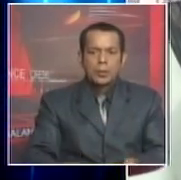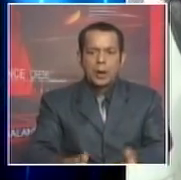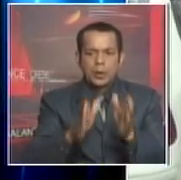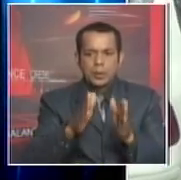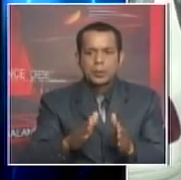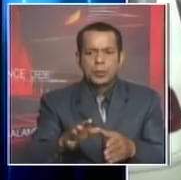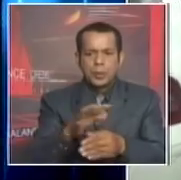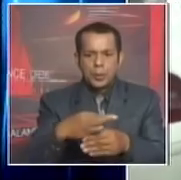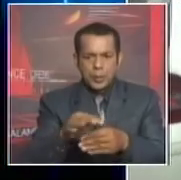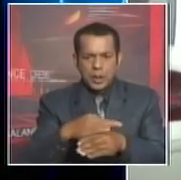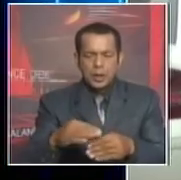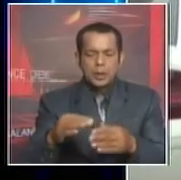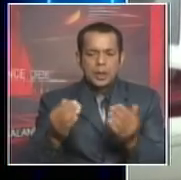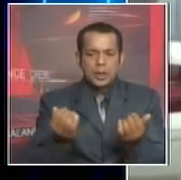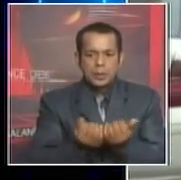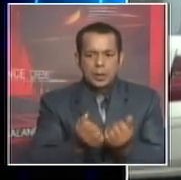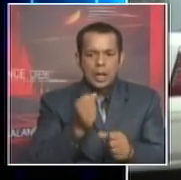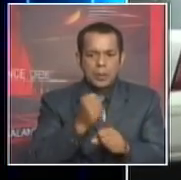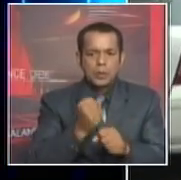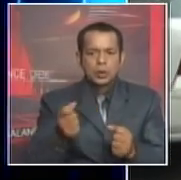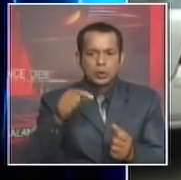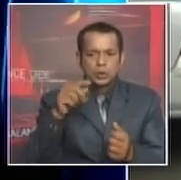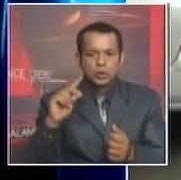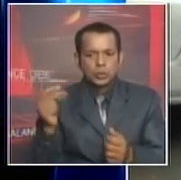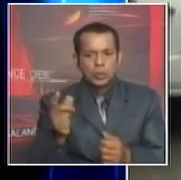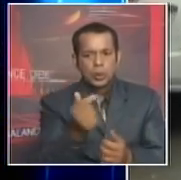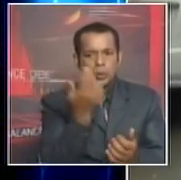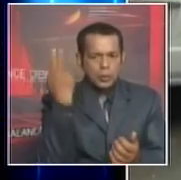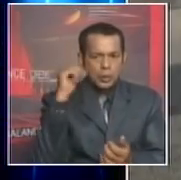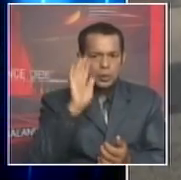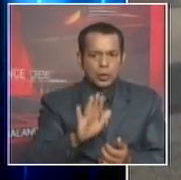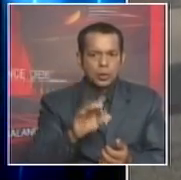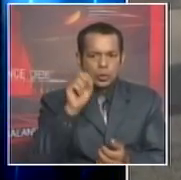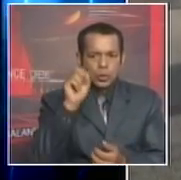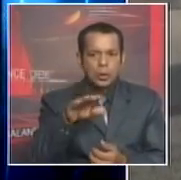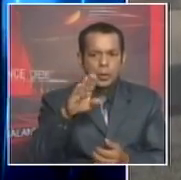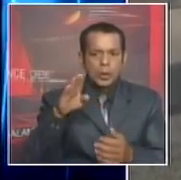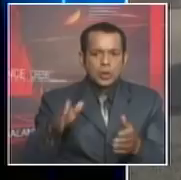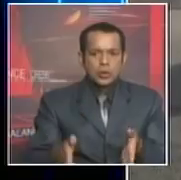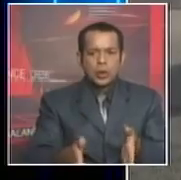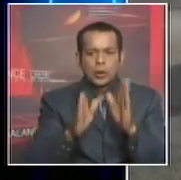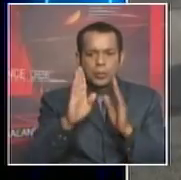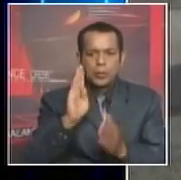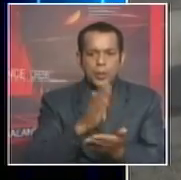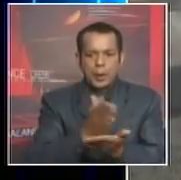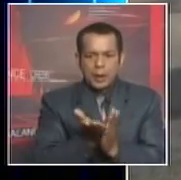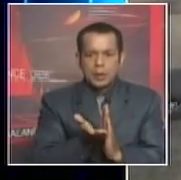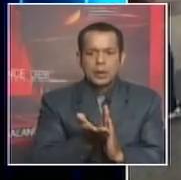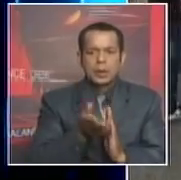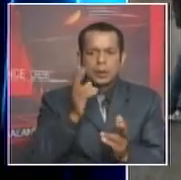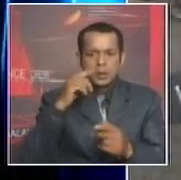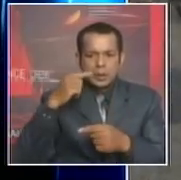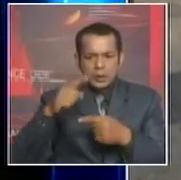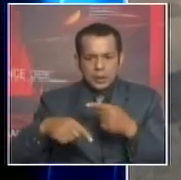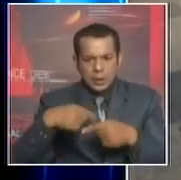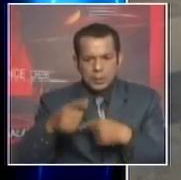पर्ने अव्यवस्थित तारहरू व्यवस्थापन गर्ने काम पनि अहिले धमाधम भइरहेको छ। तर सडक विभागले भने नियमित सडक मर्मतको कार्य